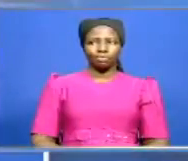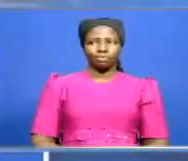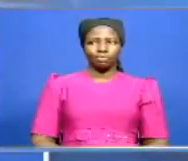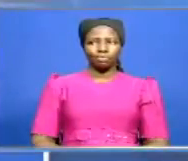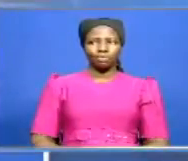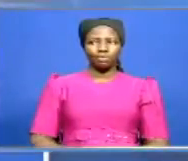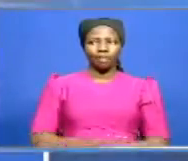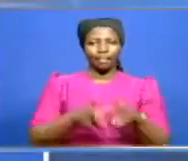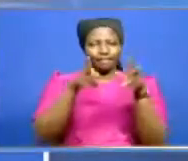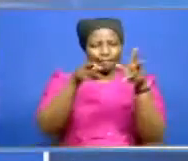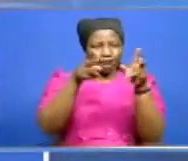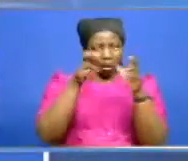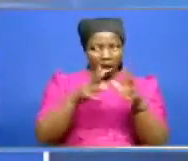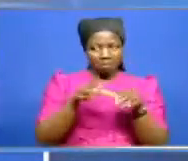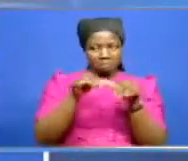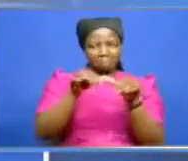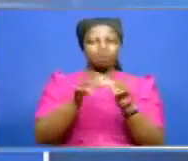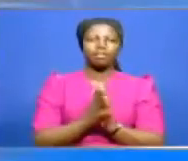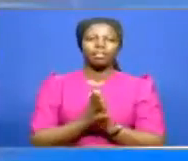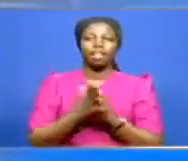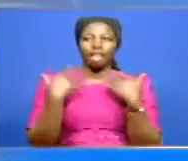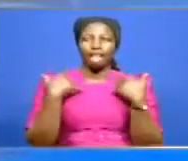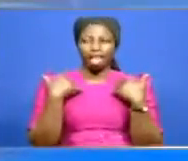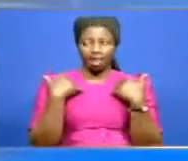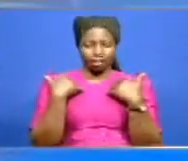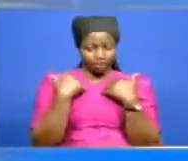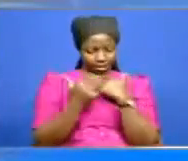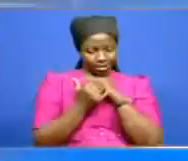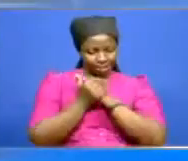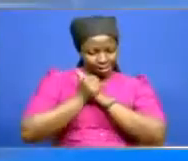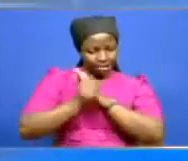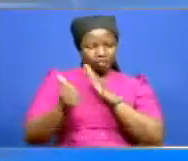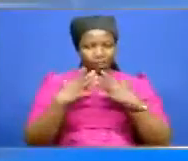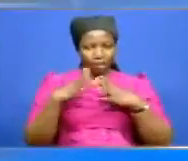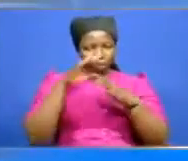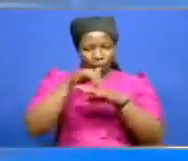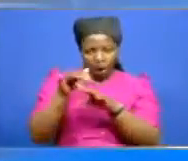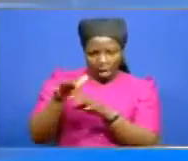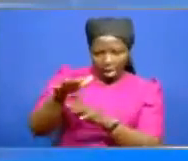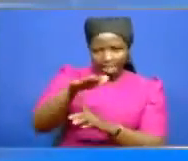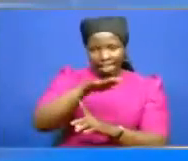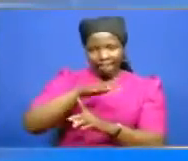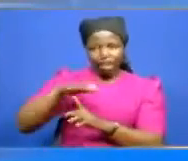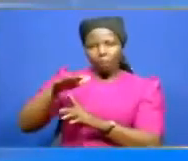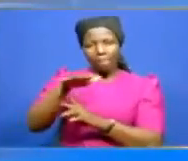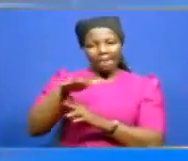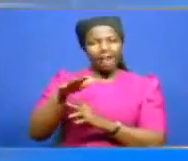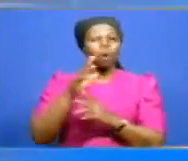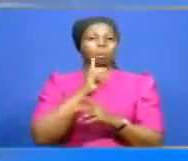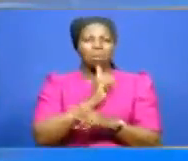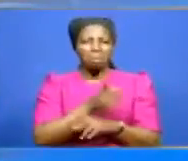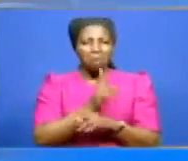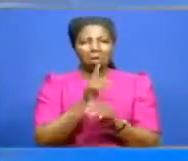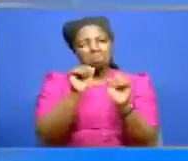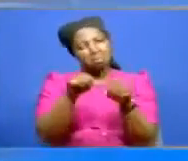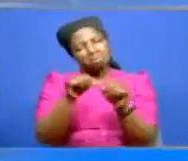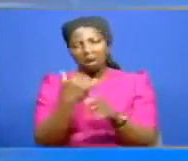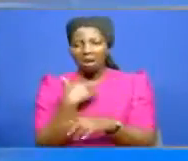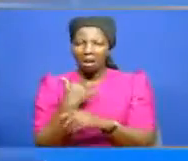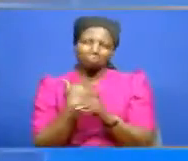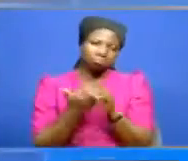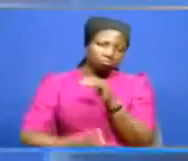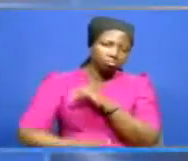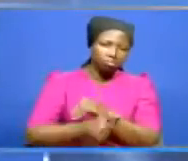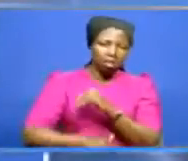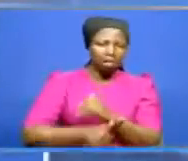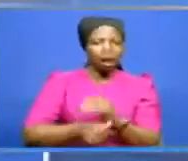Na mtazamaji, tukiendelea ni kuwa wataalamu wa masuala ya kimazingira wameonya kwamba huenda kukazuka janga la kiokolojia kufuatia